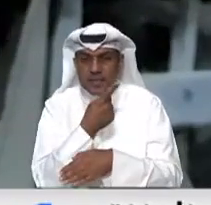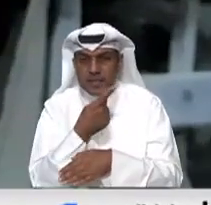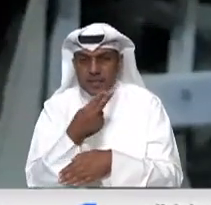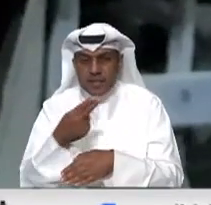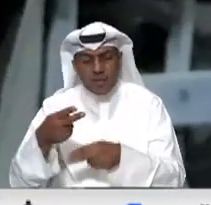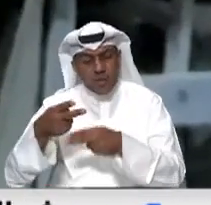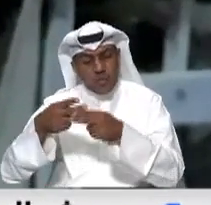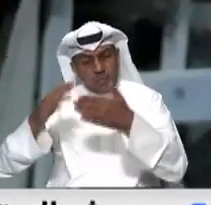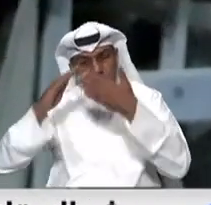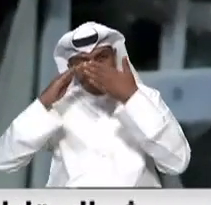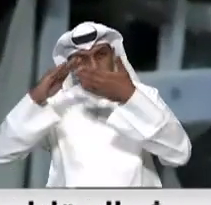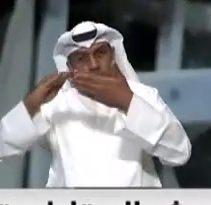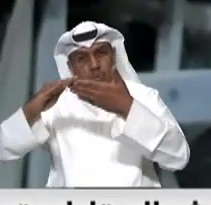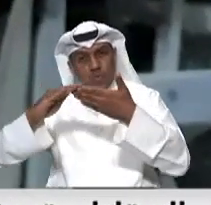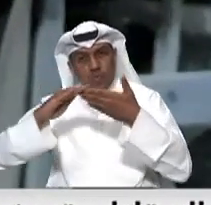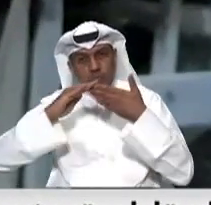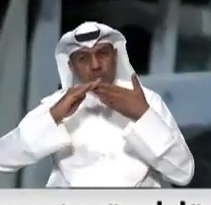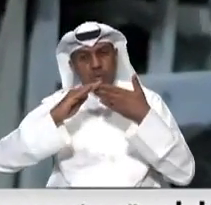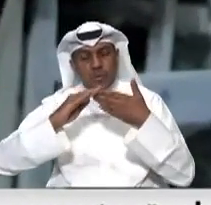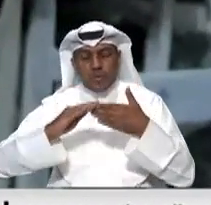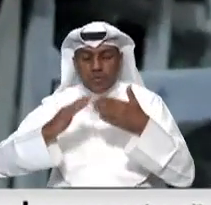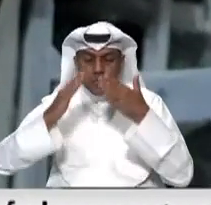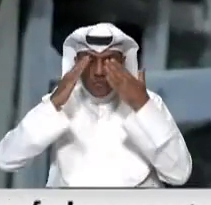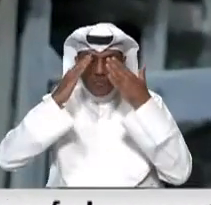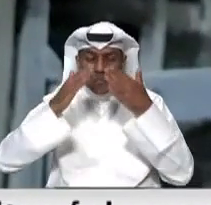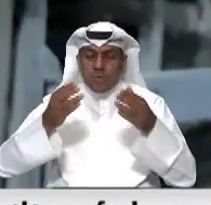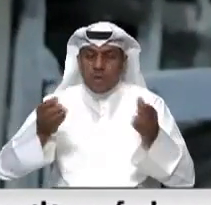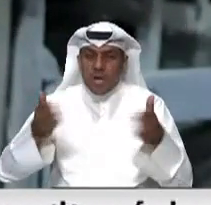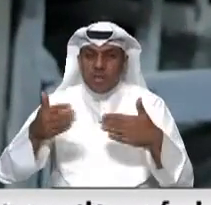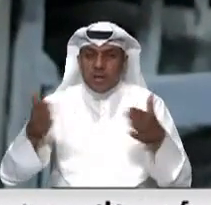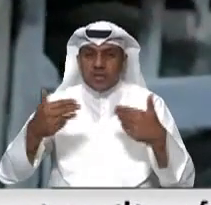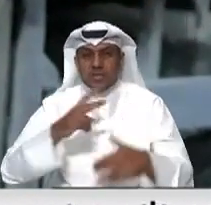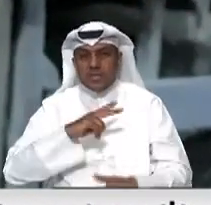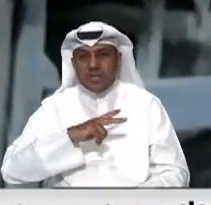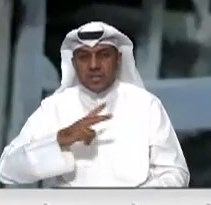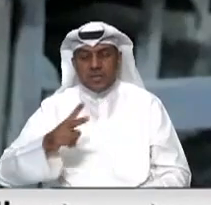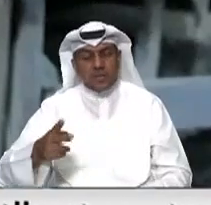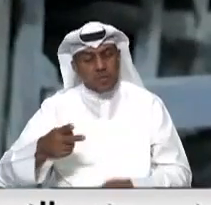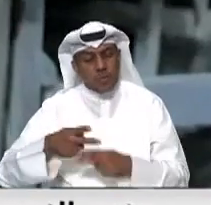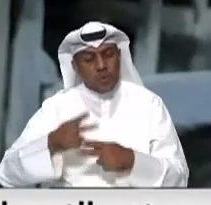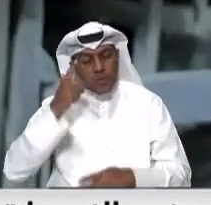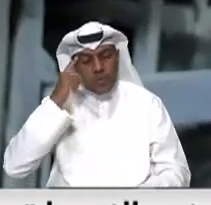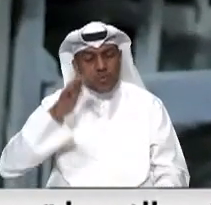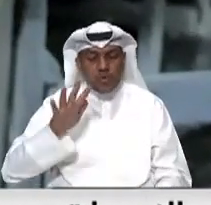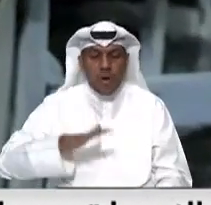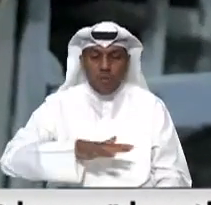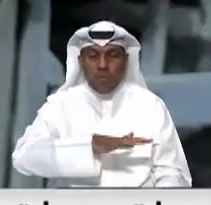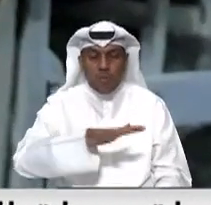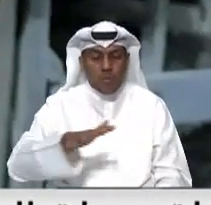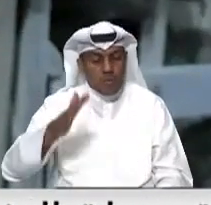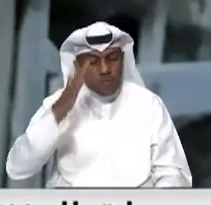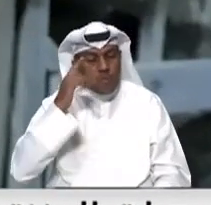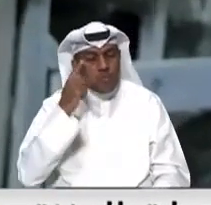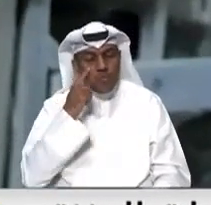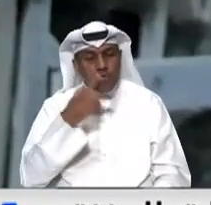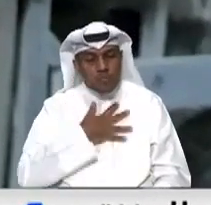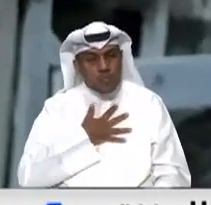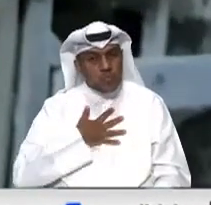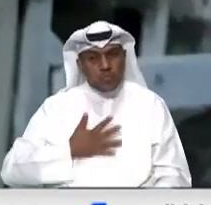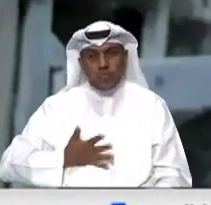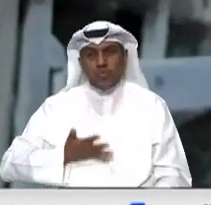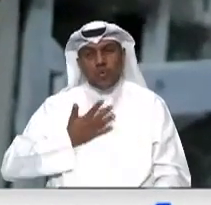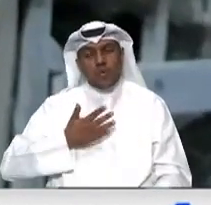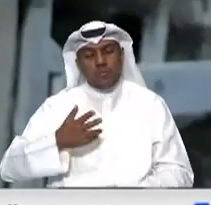موقفهم المشرف على مستوى القيادة أميرا وحكومة والشعب الكويتي الذين كان موقفهم مشرفا على